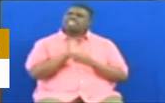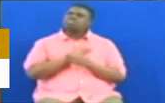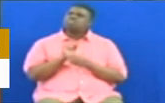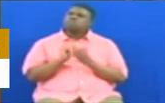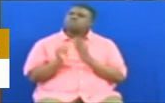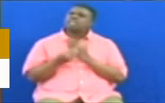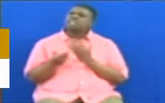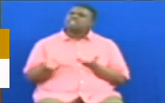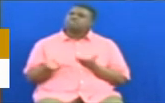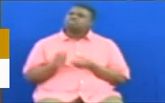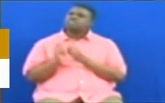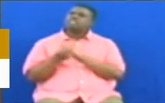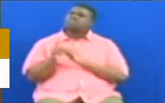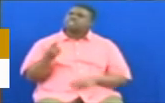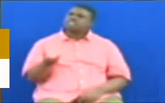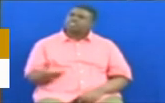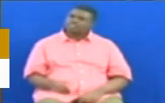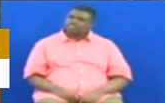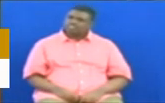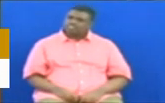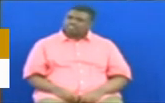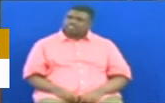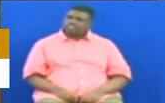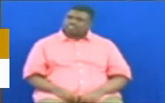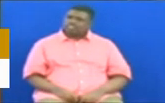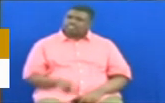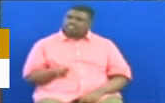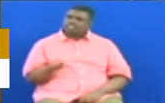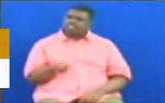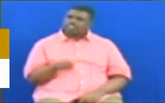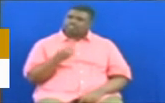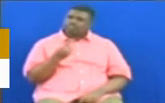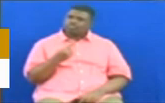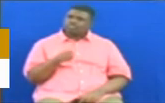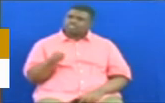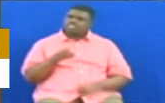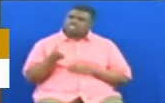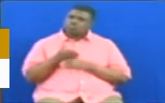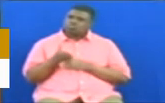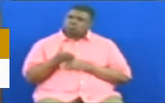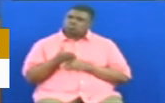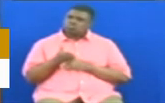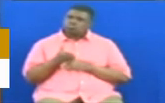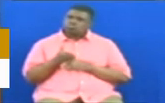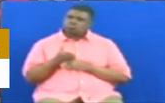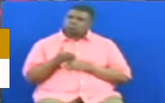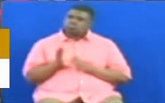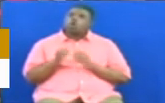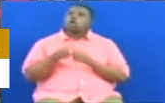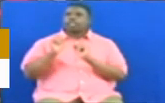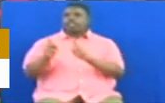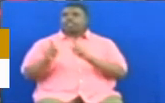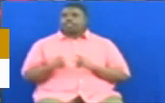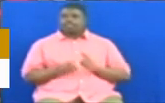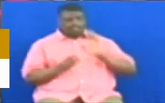Mheshimiwa Waziri, mmerekebisha nini kifungu cha nane? Nilikuwa na ile issue ndogo ile ya kwamba hii sinahusu, inahusu executive committee. Okay.